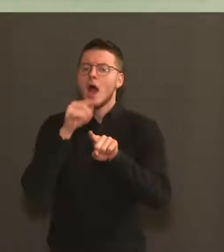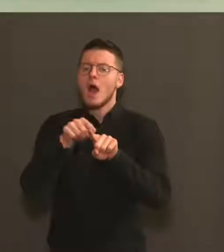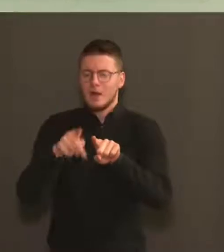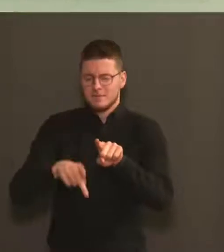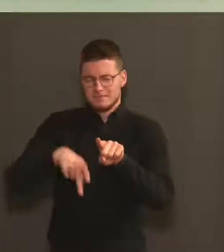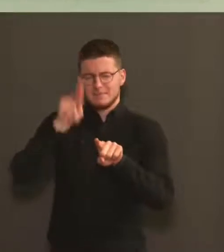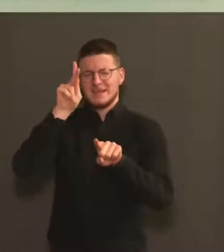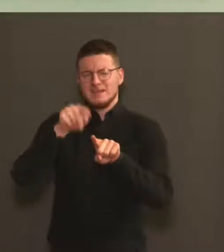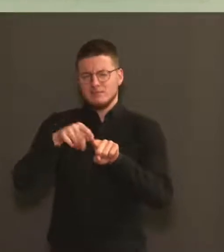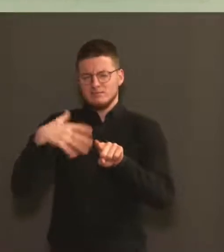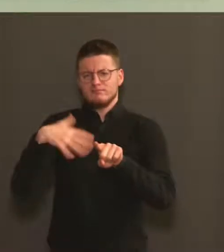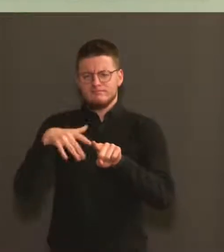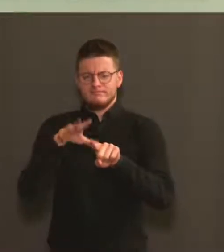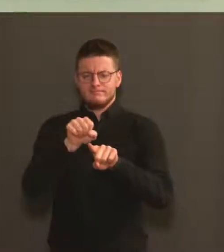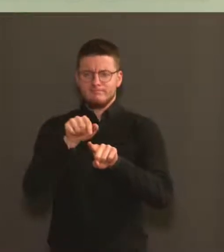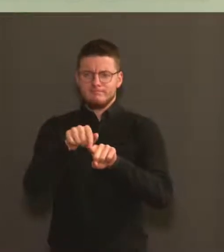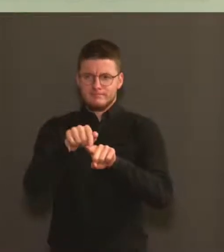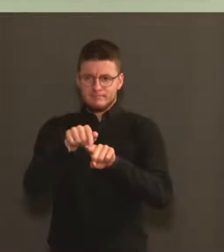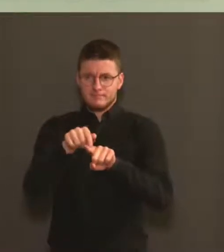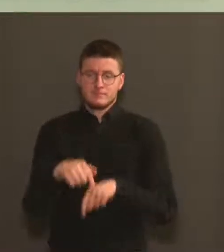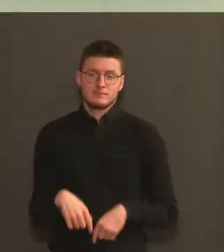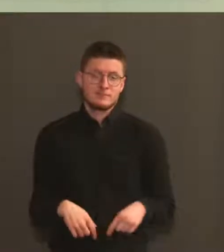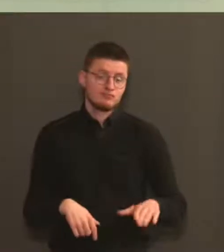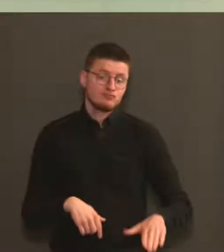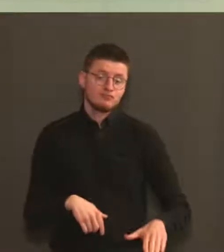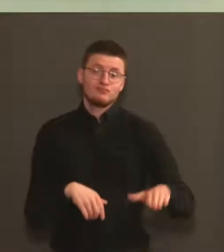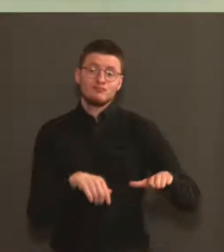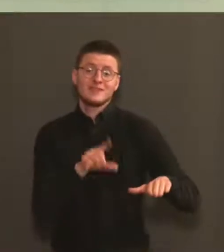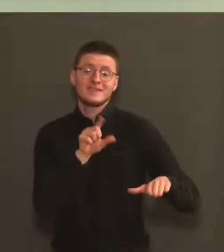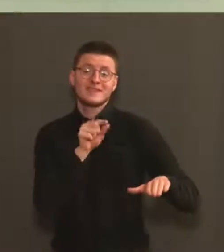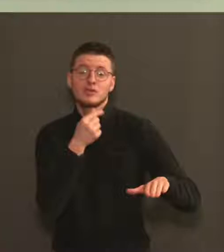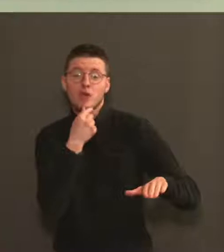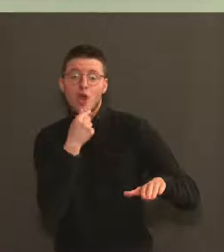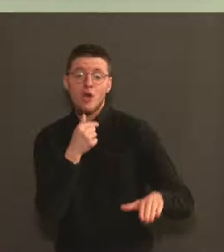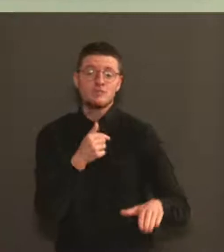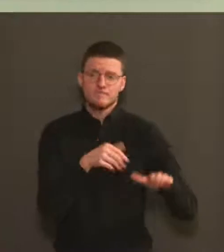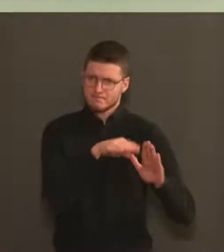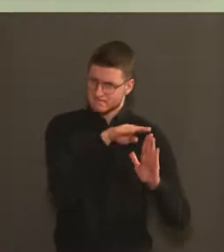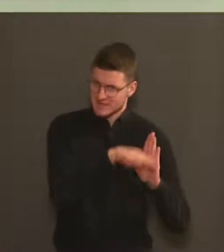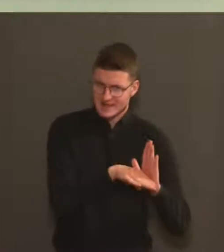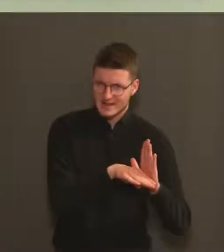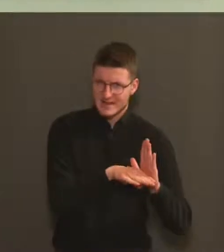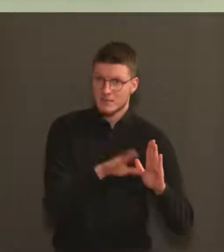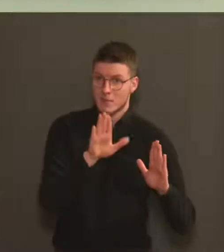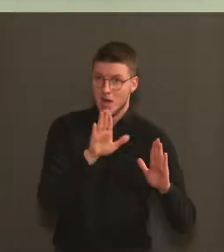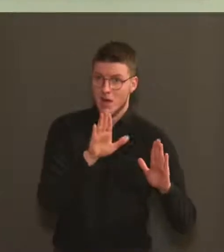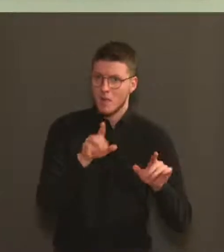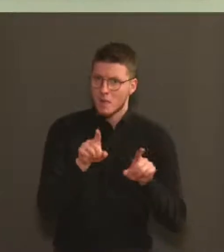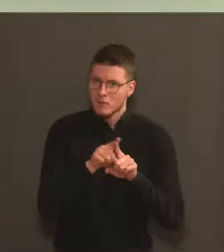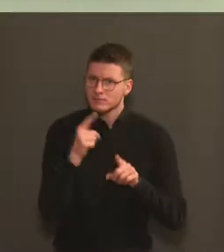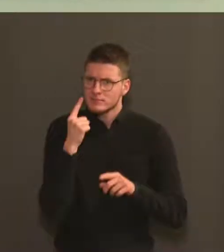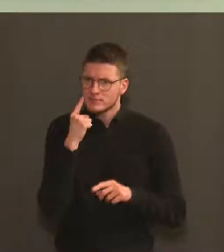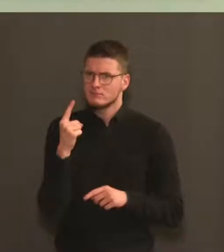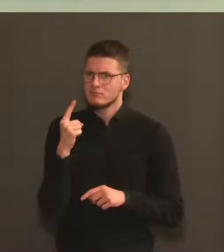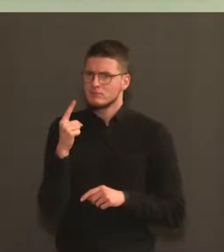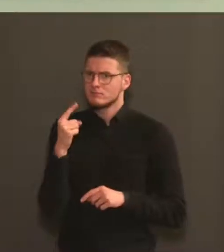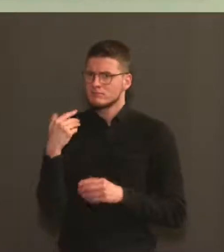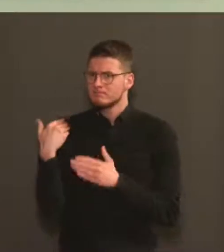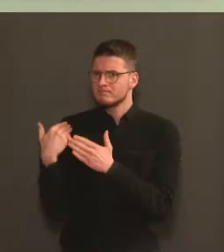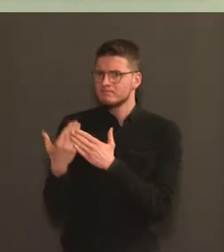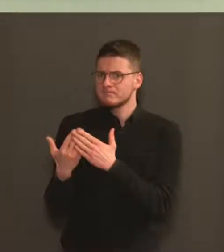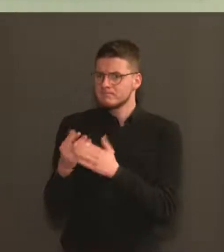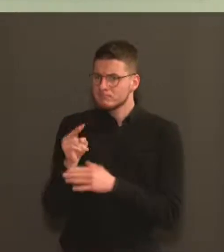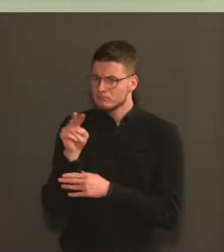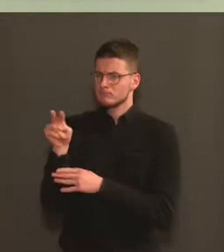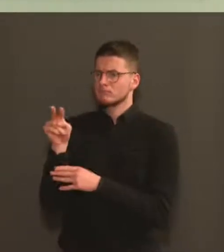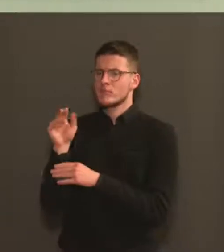minder uitgesproken bij de tieners, maar sinds lang zien we ook terug een beperkte stijging bij de